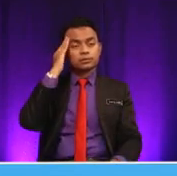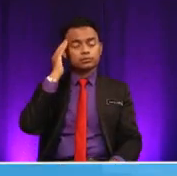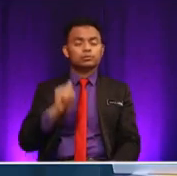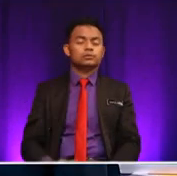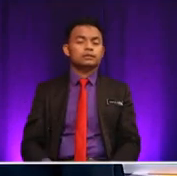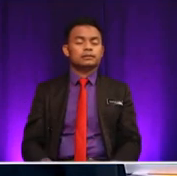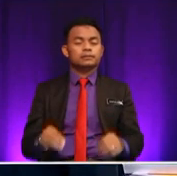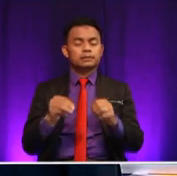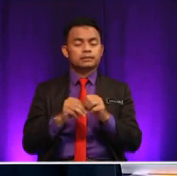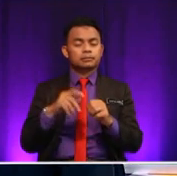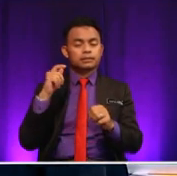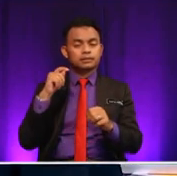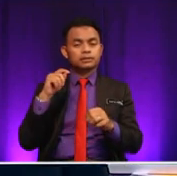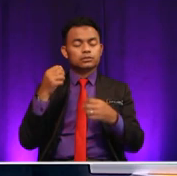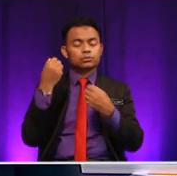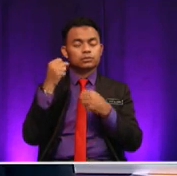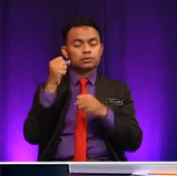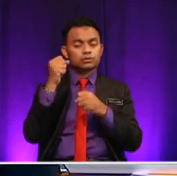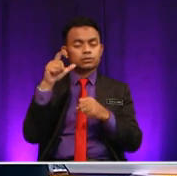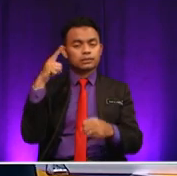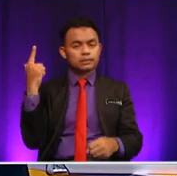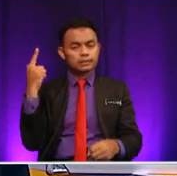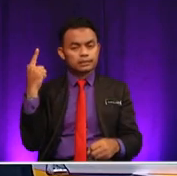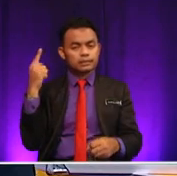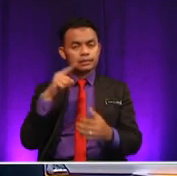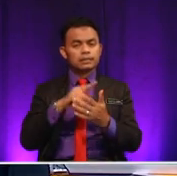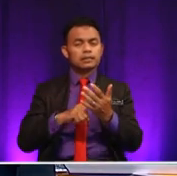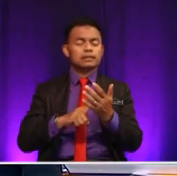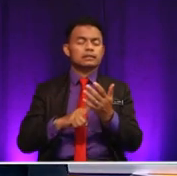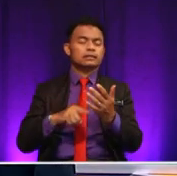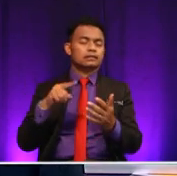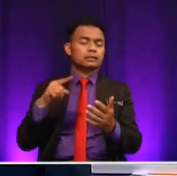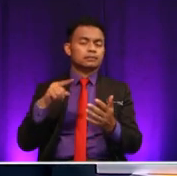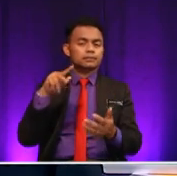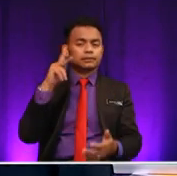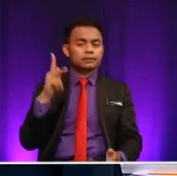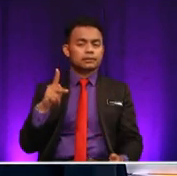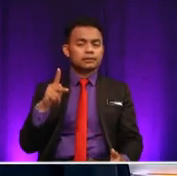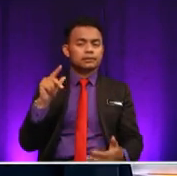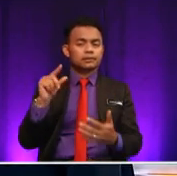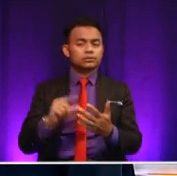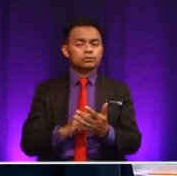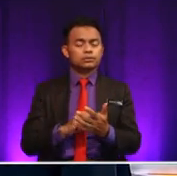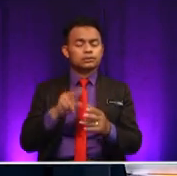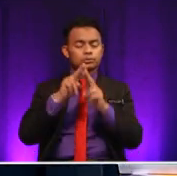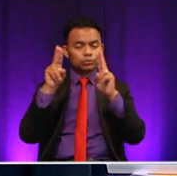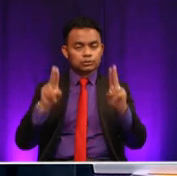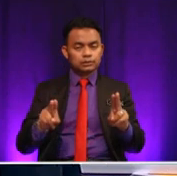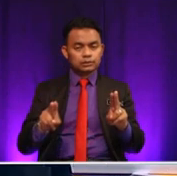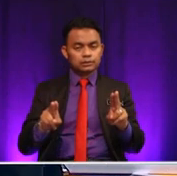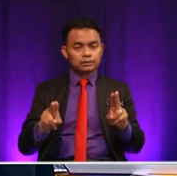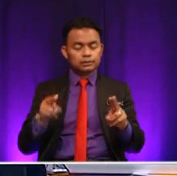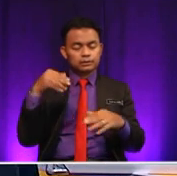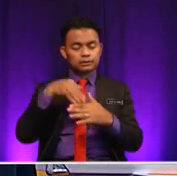untuk suka-suka lain adakah dia menggunakan ujian-ujian dalam komponen yang kita